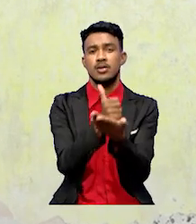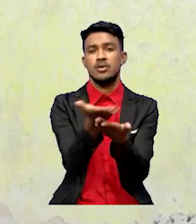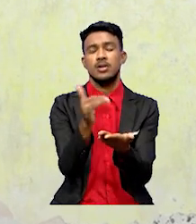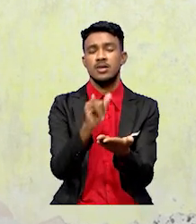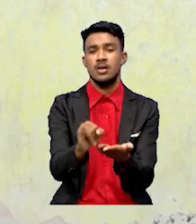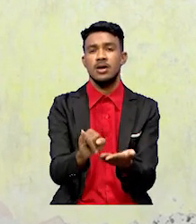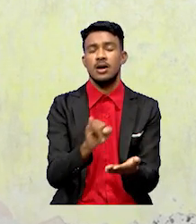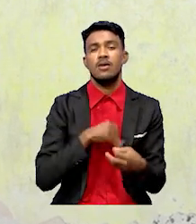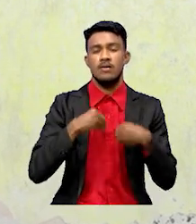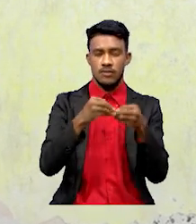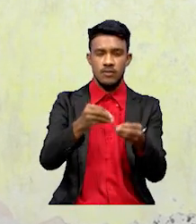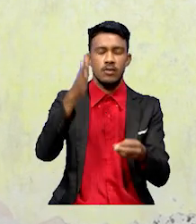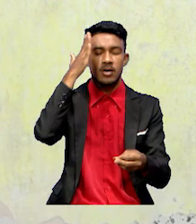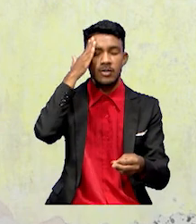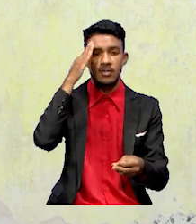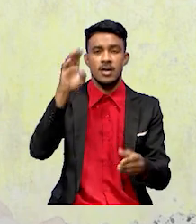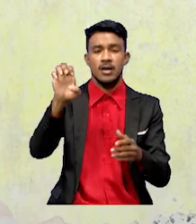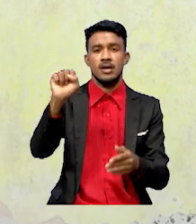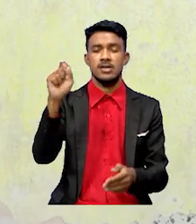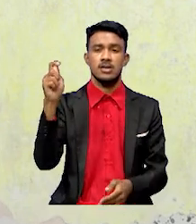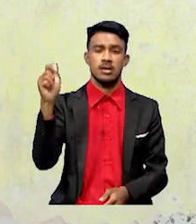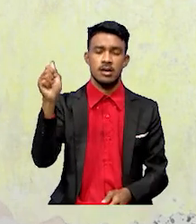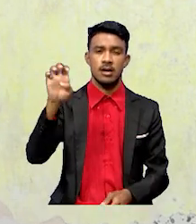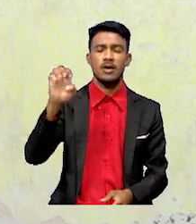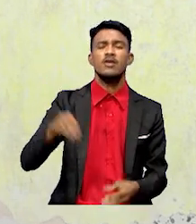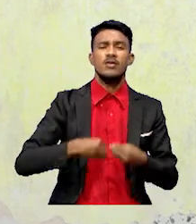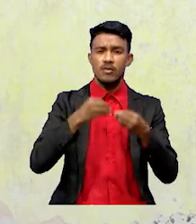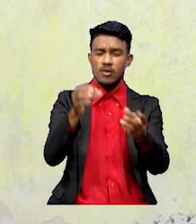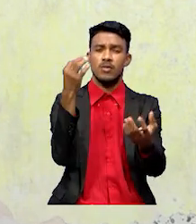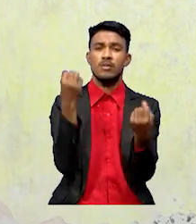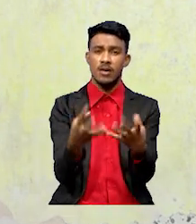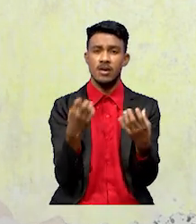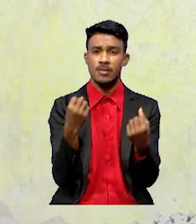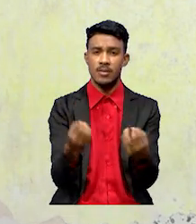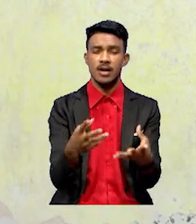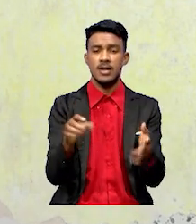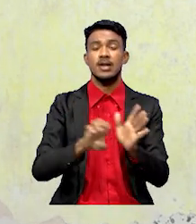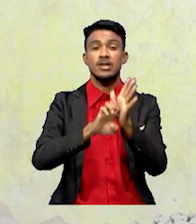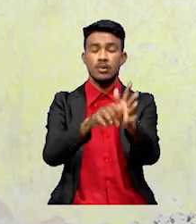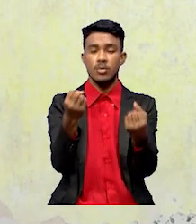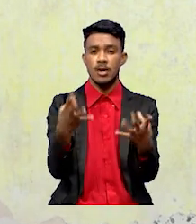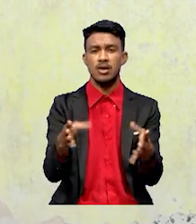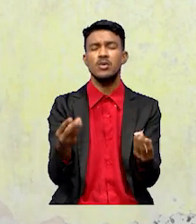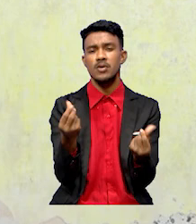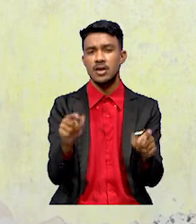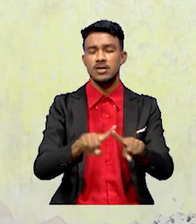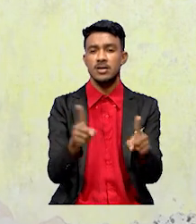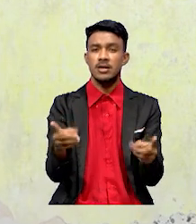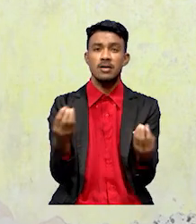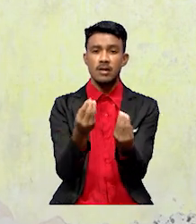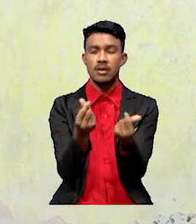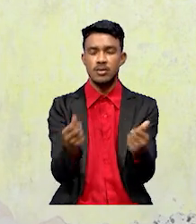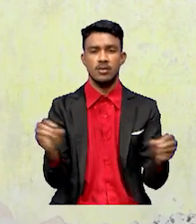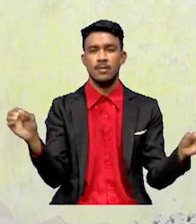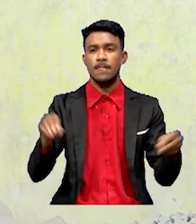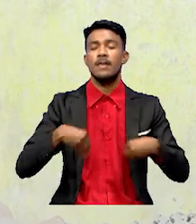do governo, de Liba está, é, halo buat ni halo barbarak ni tikba. Format ni foi barbarak ni tikba. Se format ni foi tuara senam klato, ame asam lo som privado